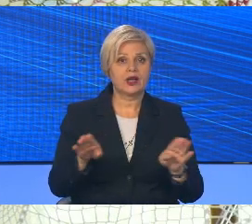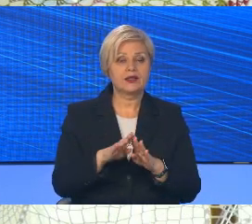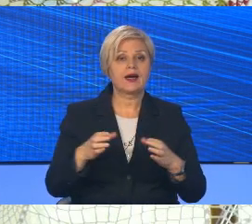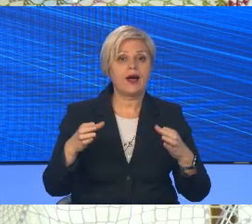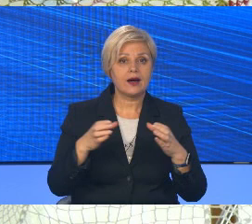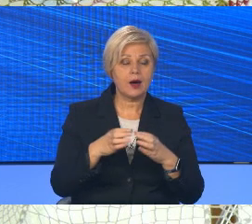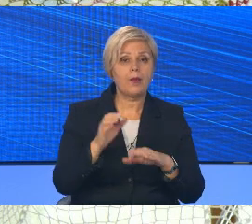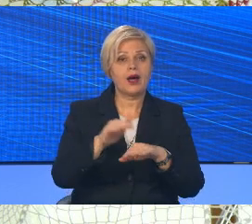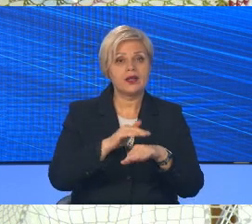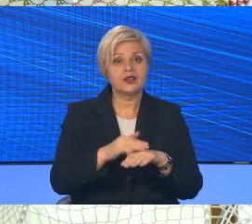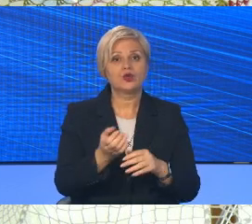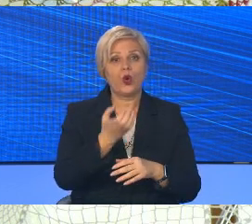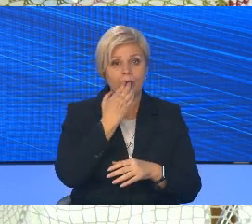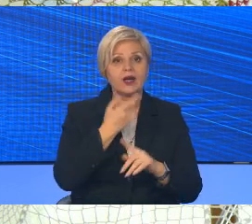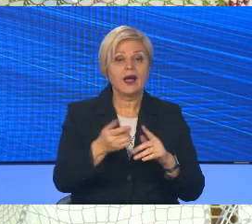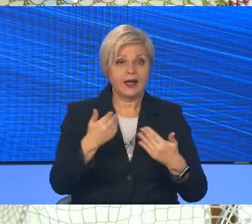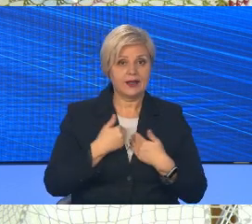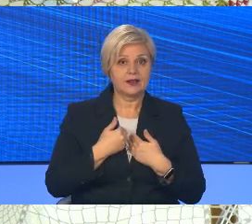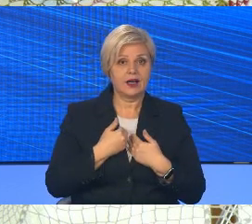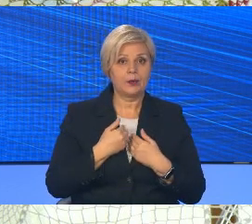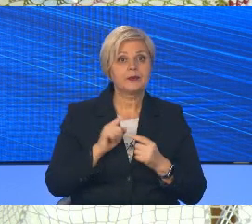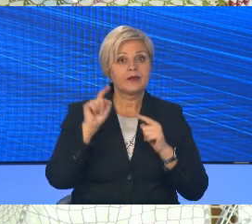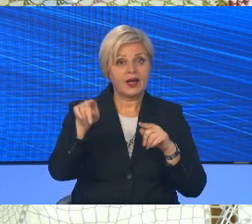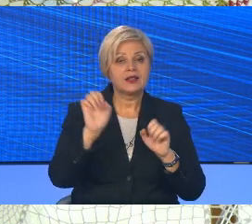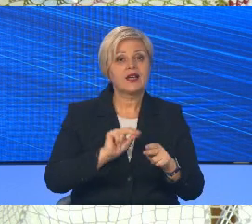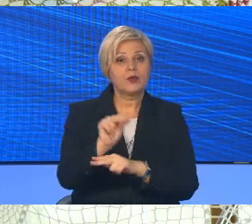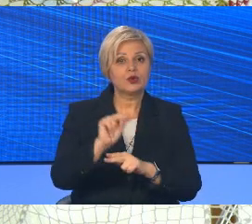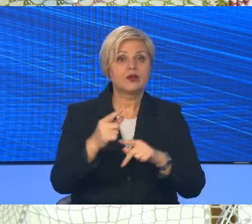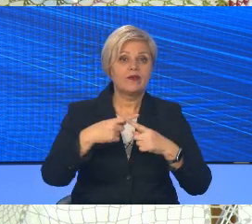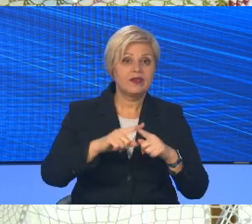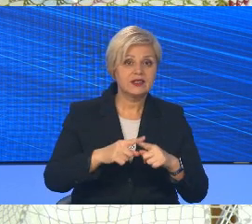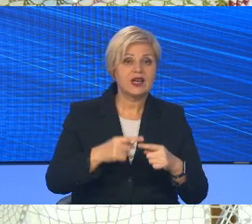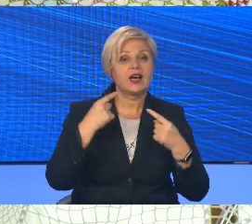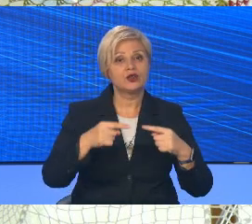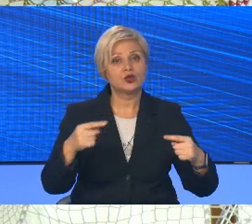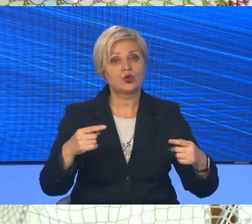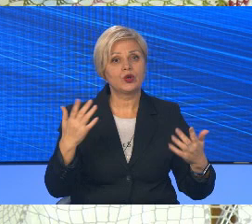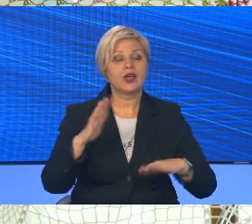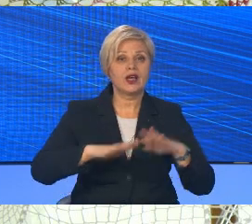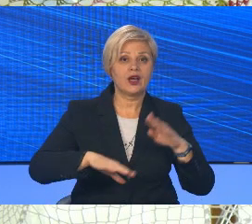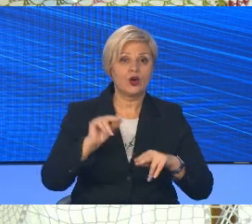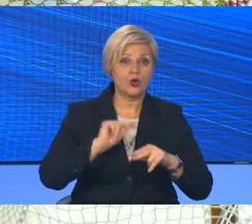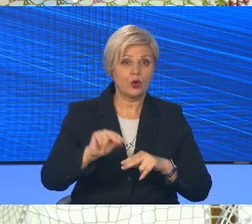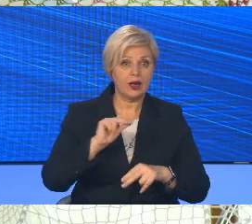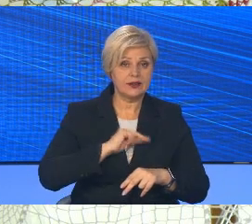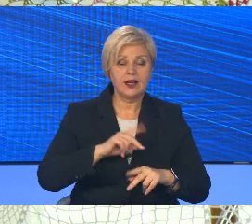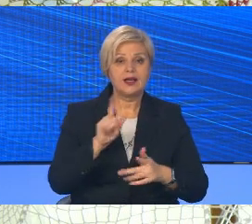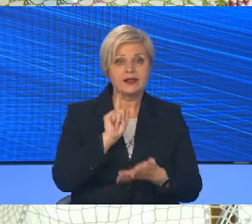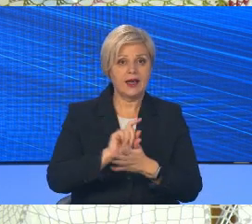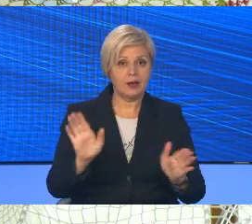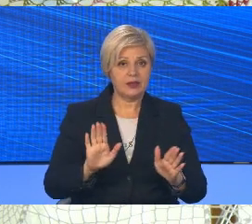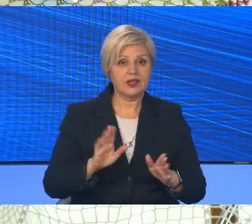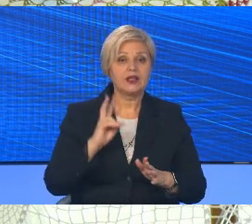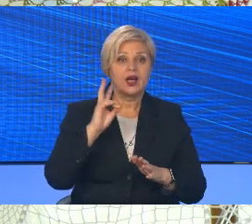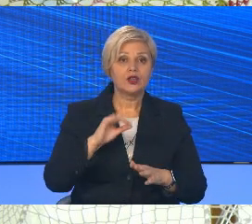компания добрая, теплая, вот это к нам. А там можно научиться вязать, можно научиться другим видам рукоделия, это не обязательно.